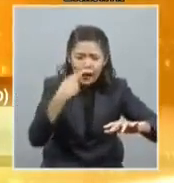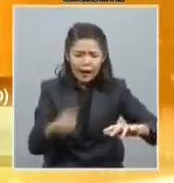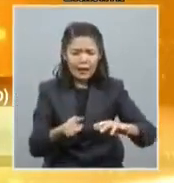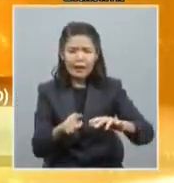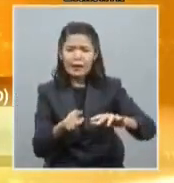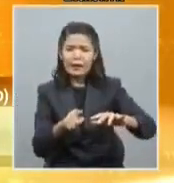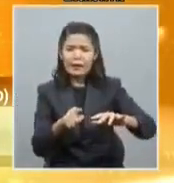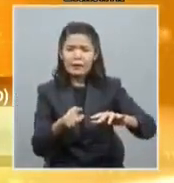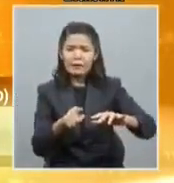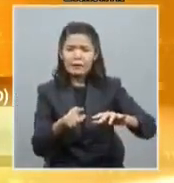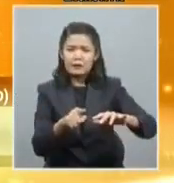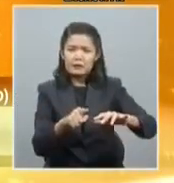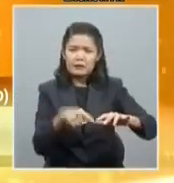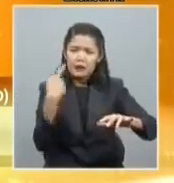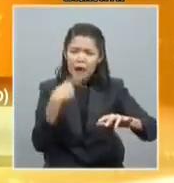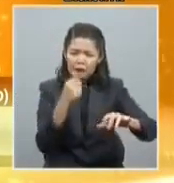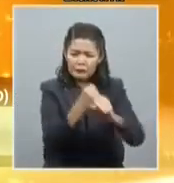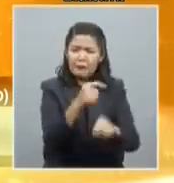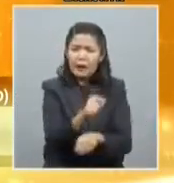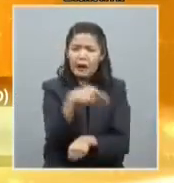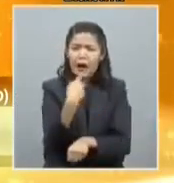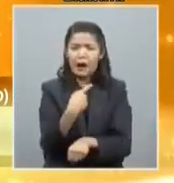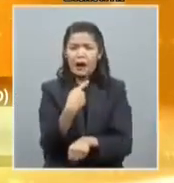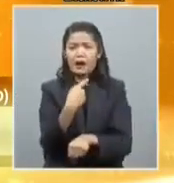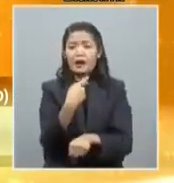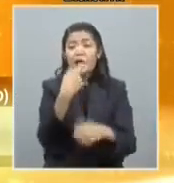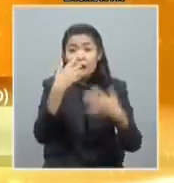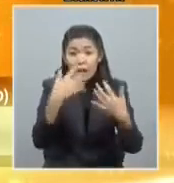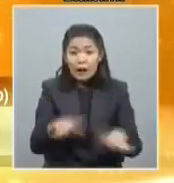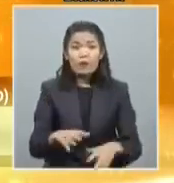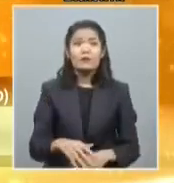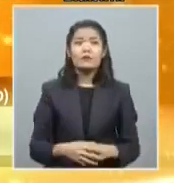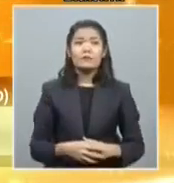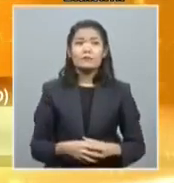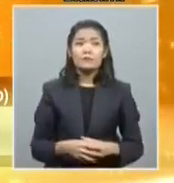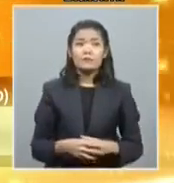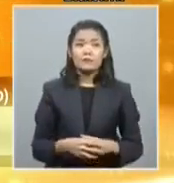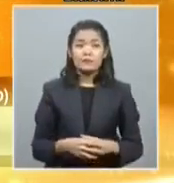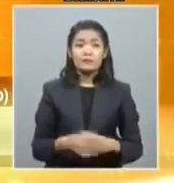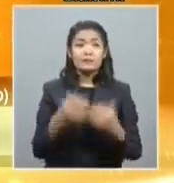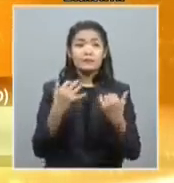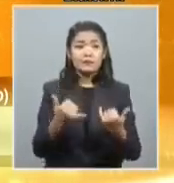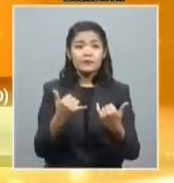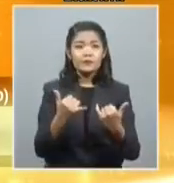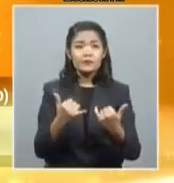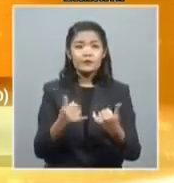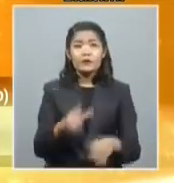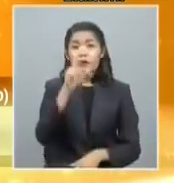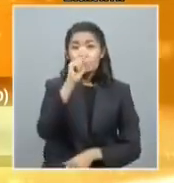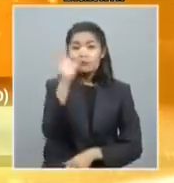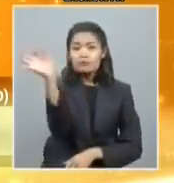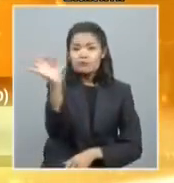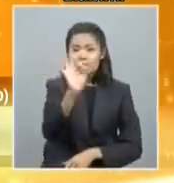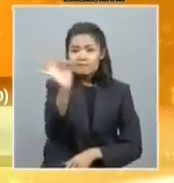ได้อย่างนั้นหัวหน้าชัยวัฒน์เคยพูดเอาไว้แบบนี้ปรากฏว่าคุณผู้ชมครับล่าสุดมีผู้ใช้ทวิตเตอร์รายหนึ่